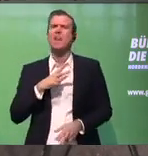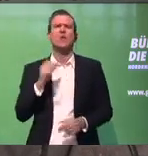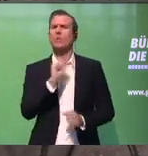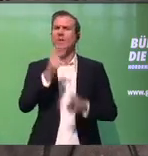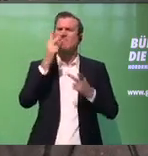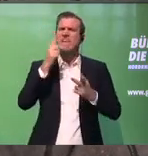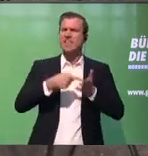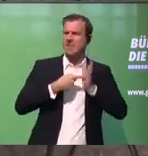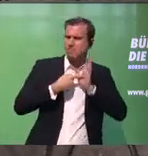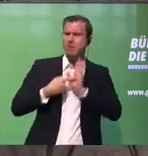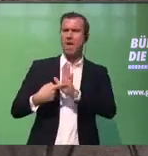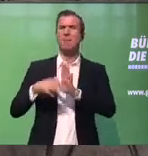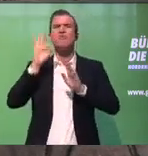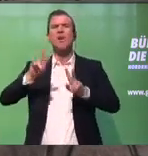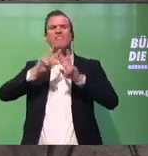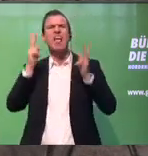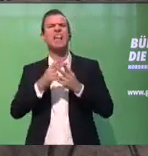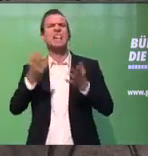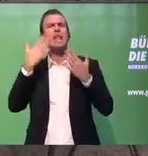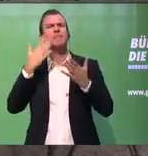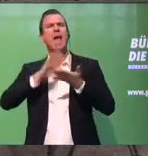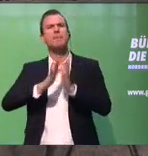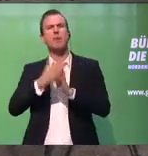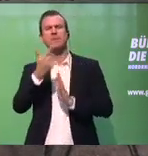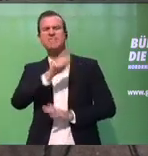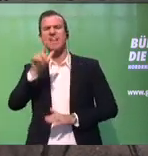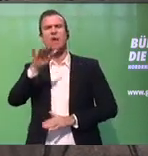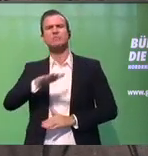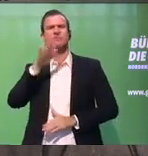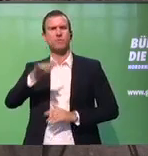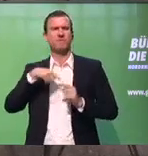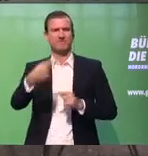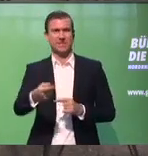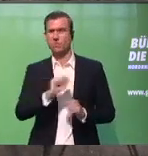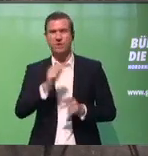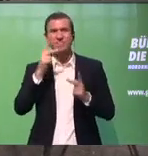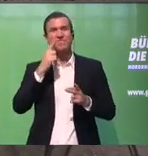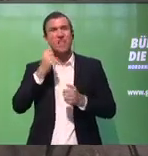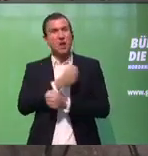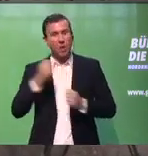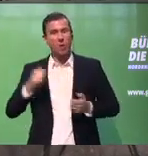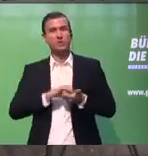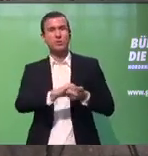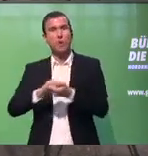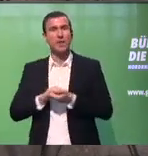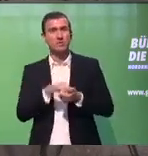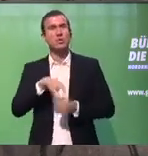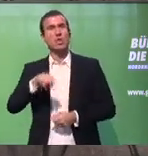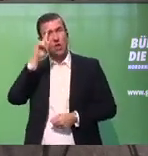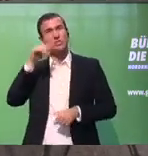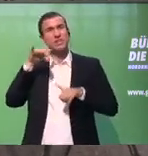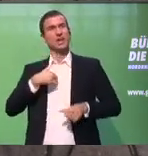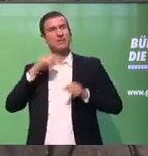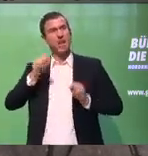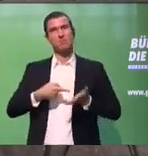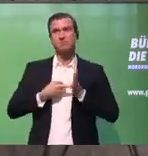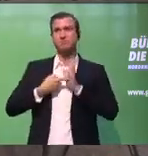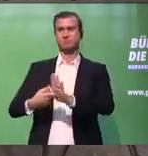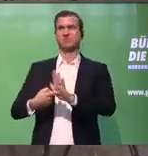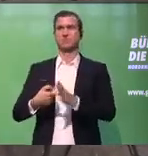Schub für das Weltklimaabkommen 2015, wenn hier die Große Koalition in Deutschland Zeichen setzen